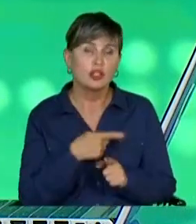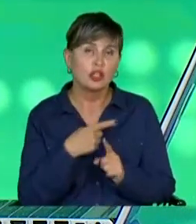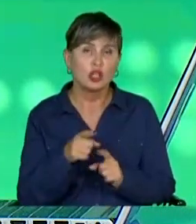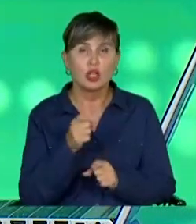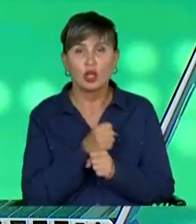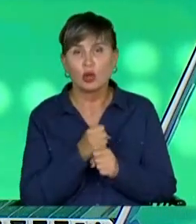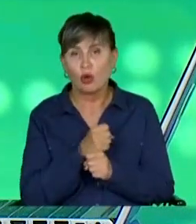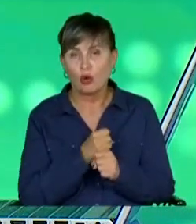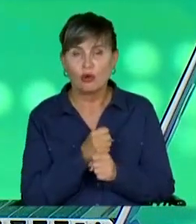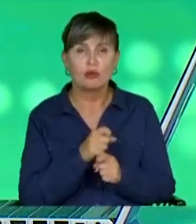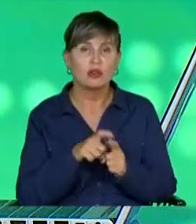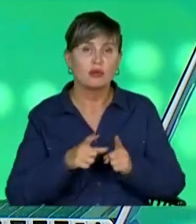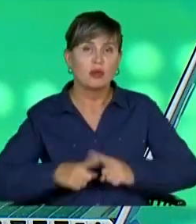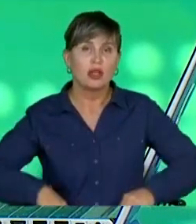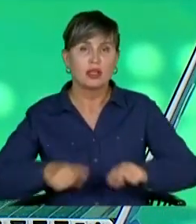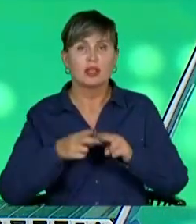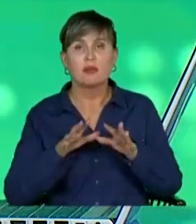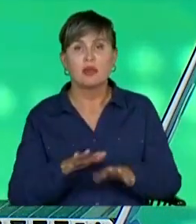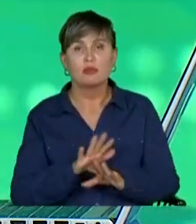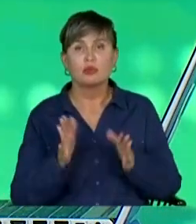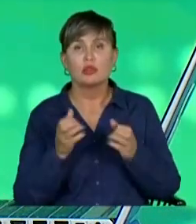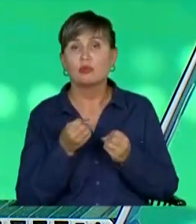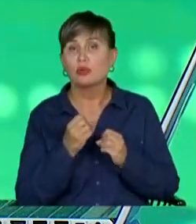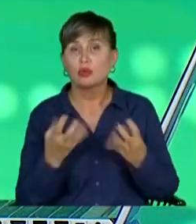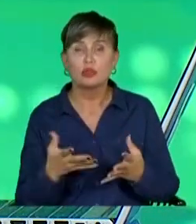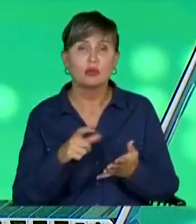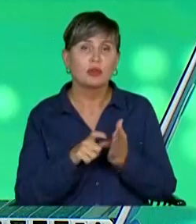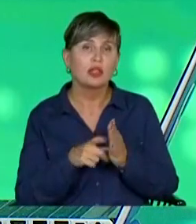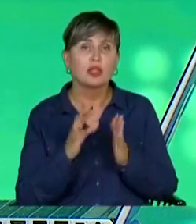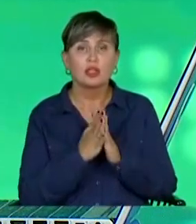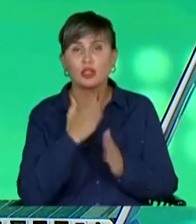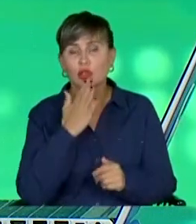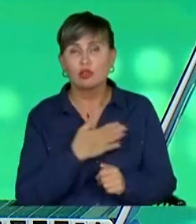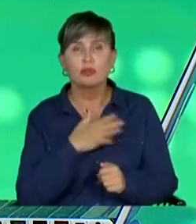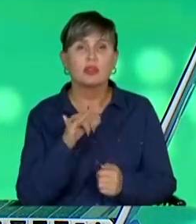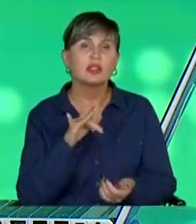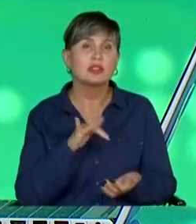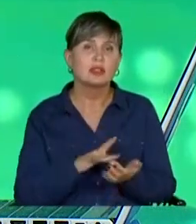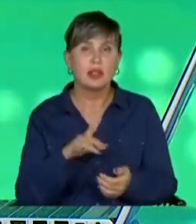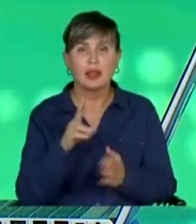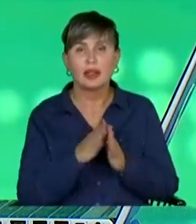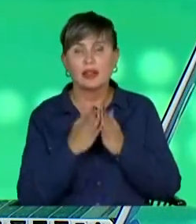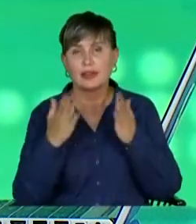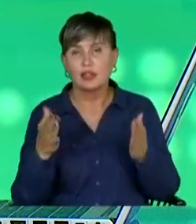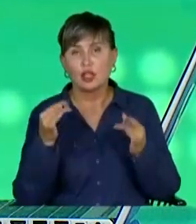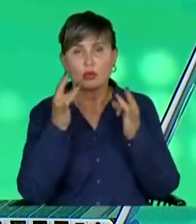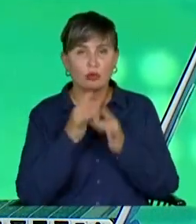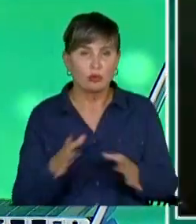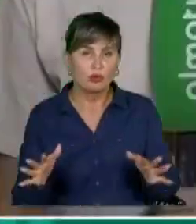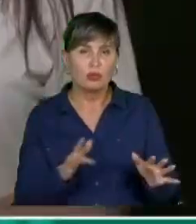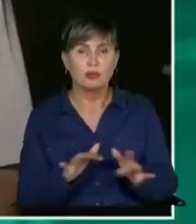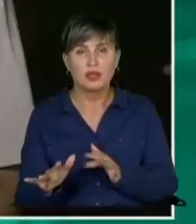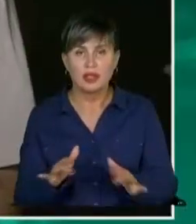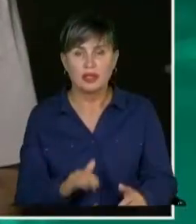По словам организаторов, это место станет не просто площадкой для книголюбов, но и центром литературных и культурных